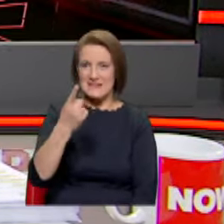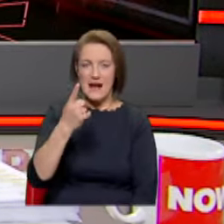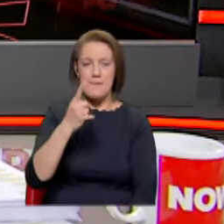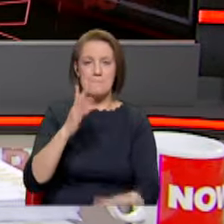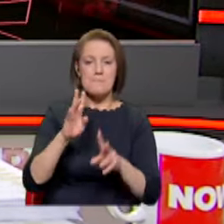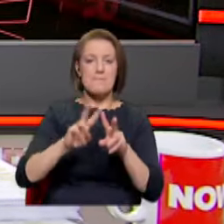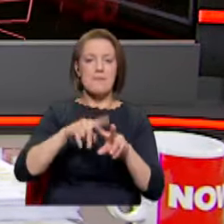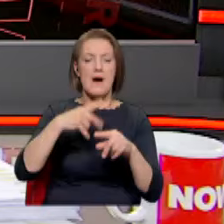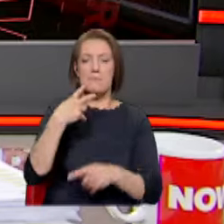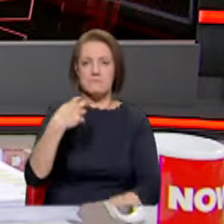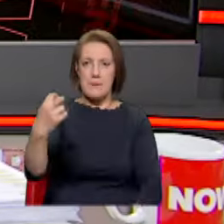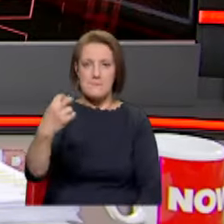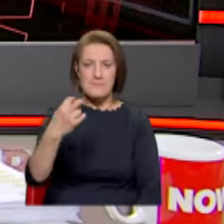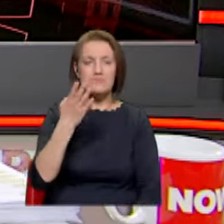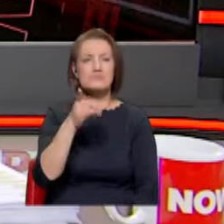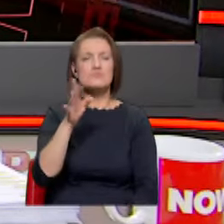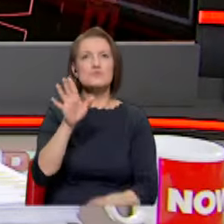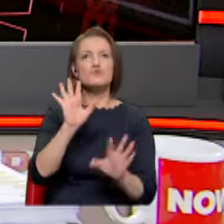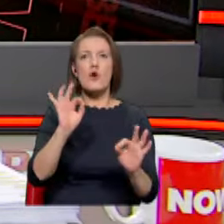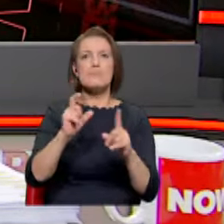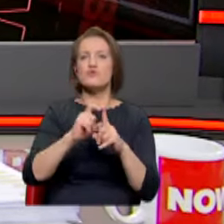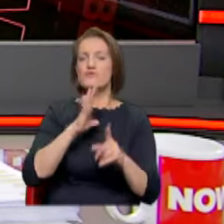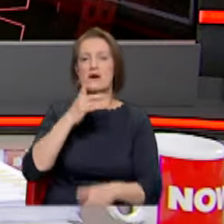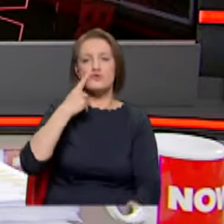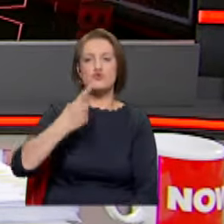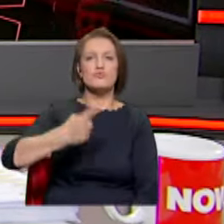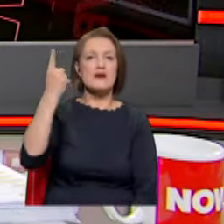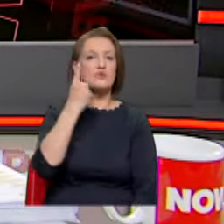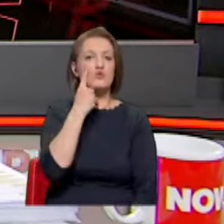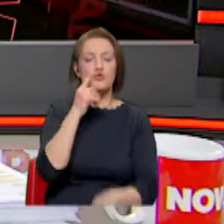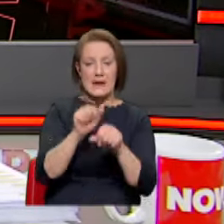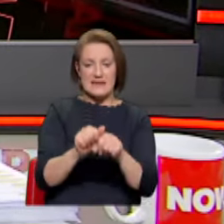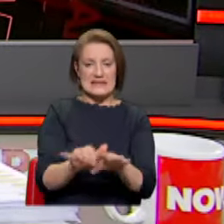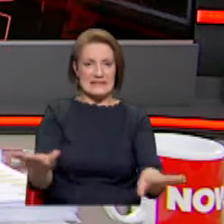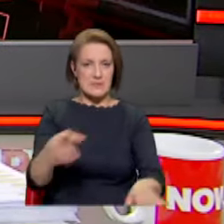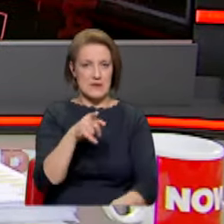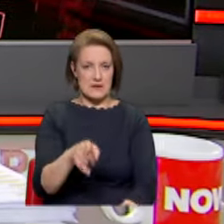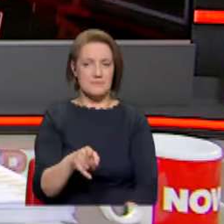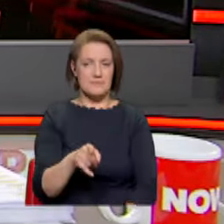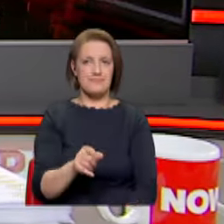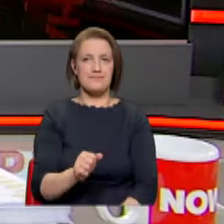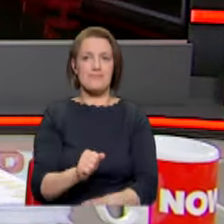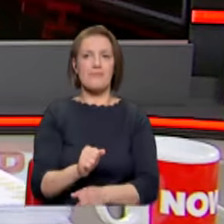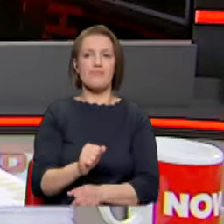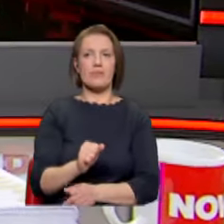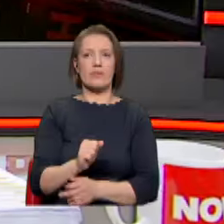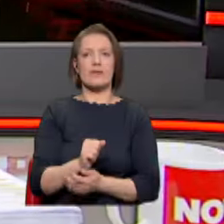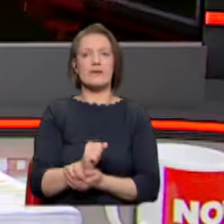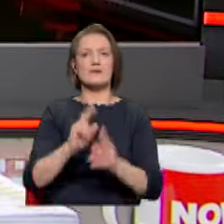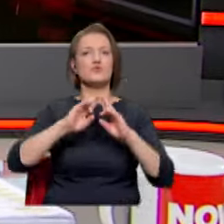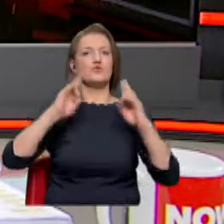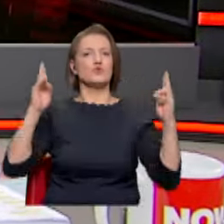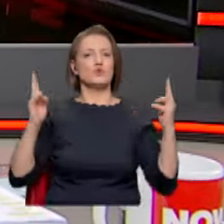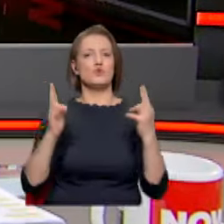olursun şimdi bütün bunlarda şöyle bir durum var Cumhurbaşkanlığı Hükümet Sistemi